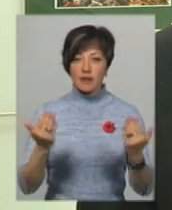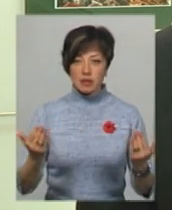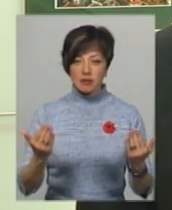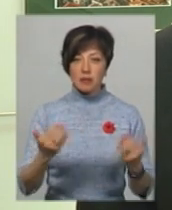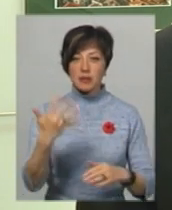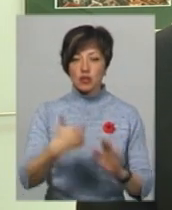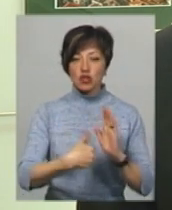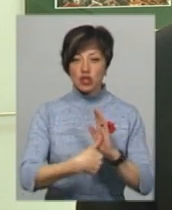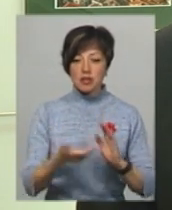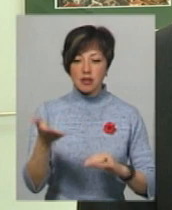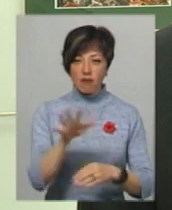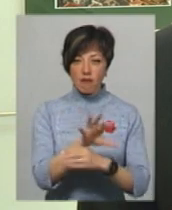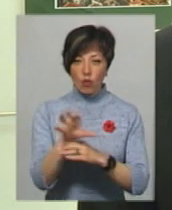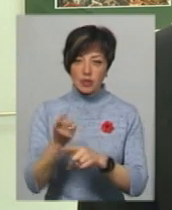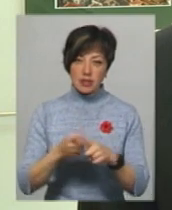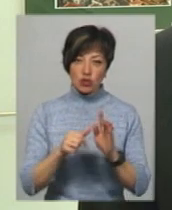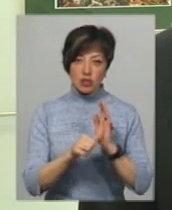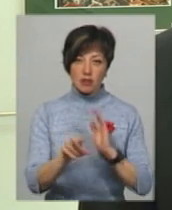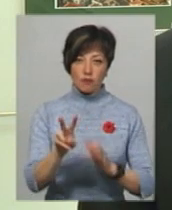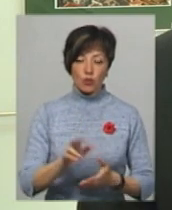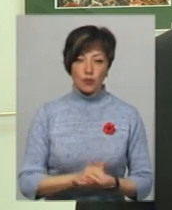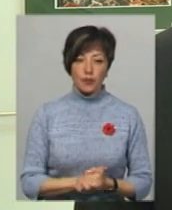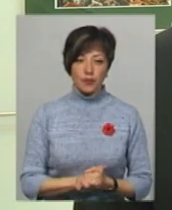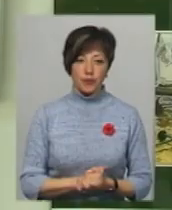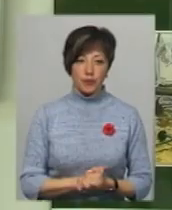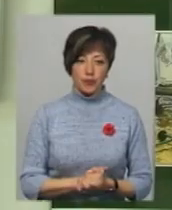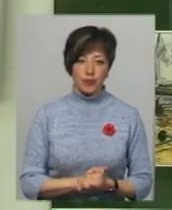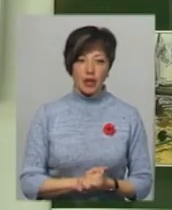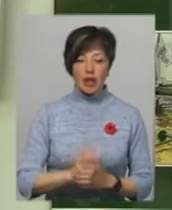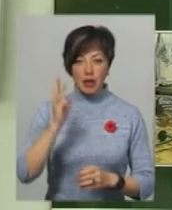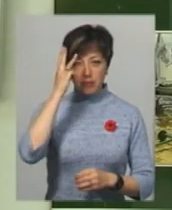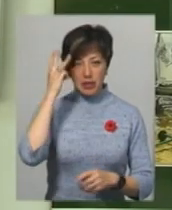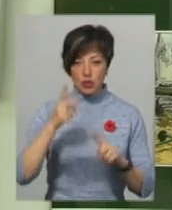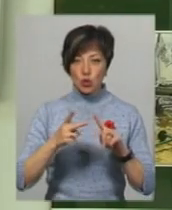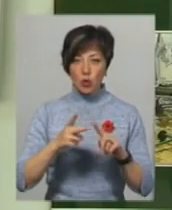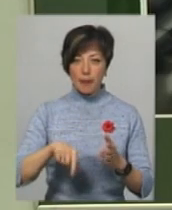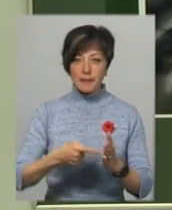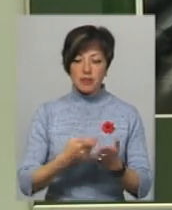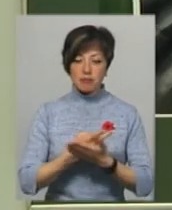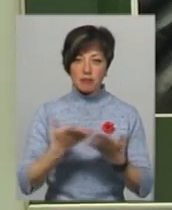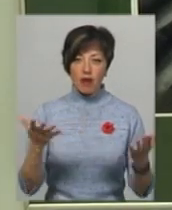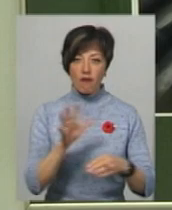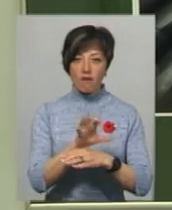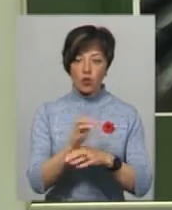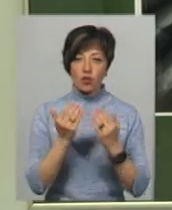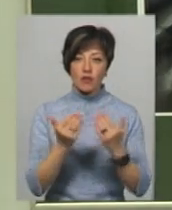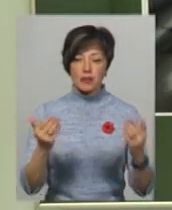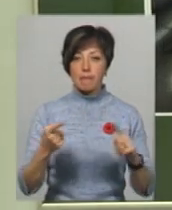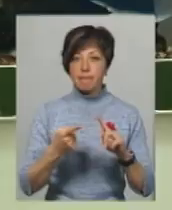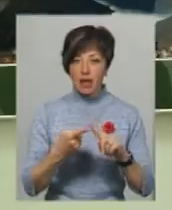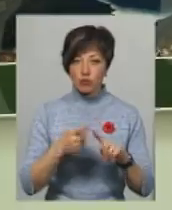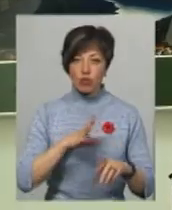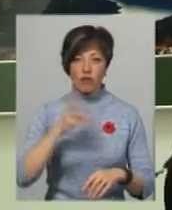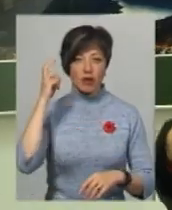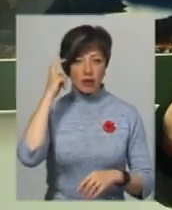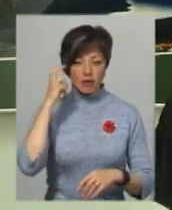представлено 56 робіт з цих 62 нагороджених. Хмельницький – друге місто, де представлено фотовернісаж. Вперше його побачили у